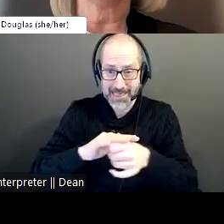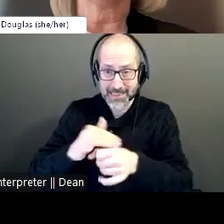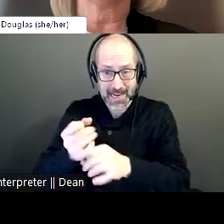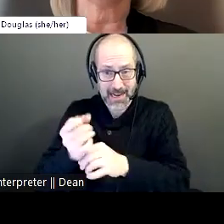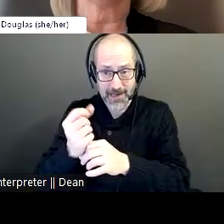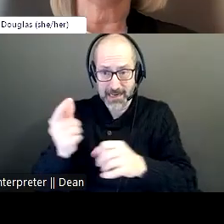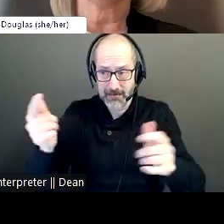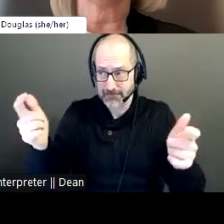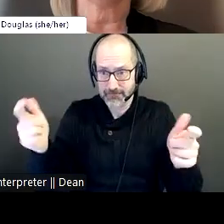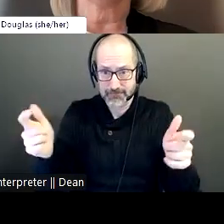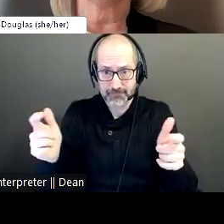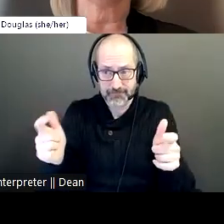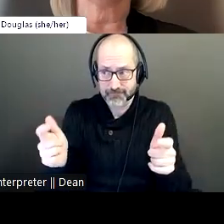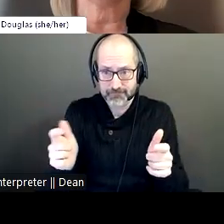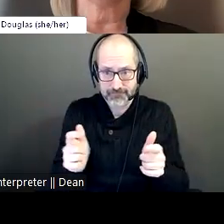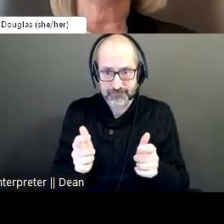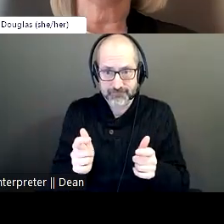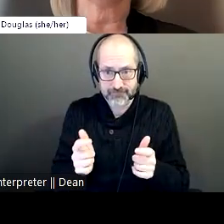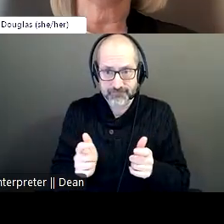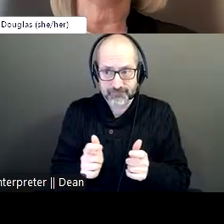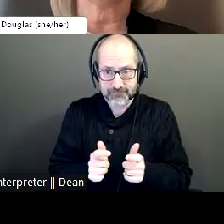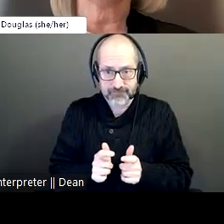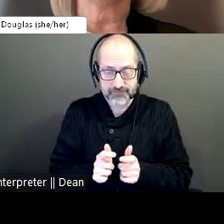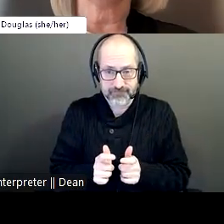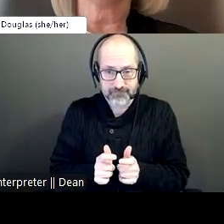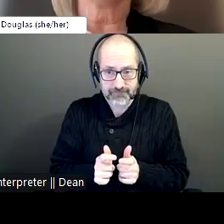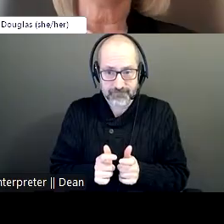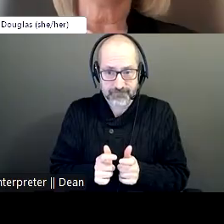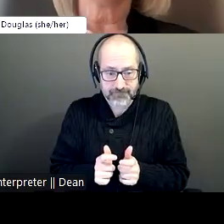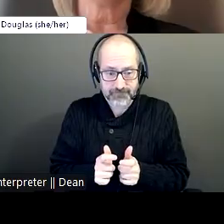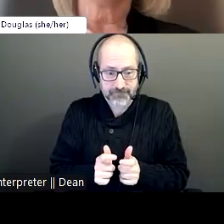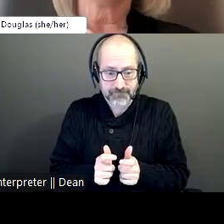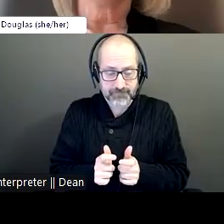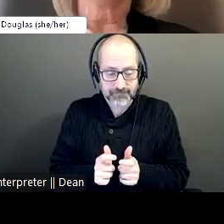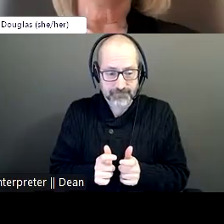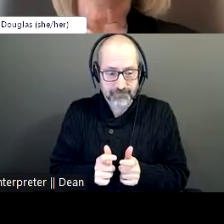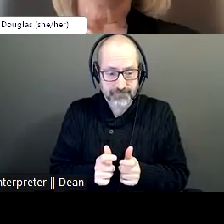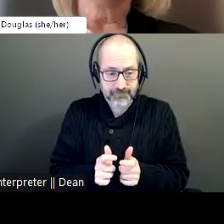habitat dans l'espace qui est rempli de partout.